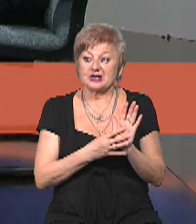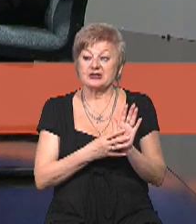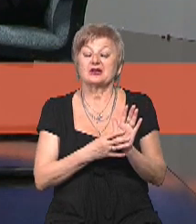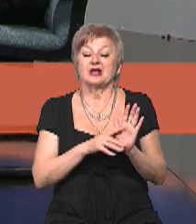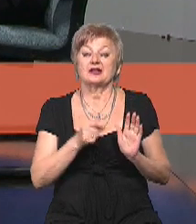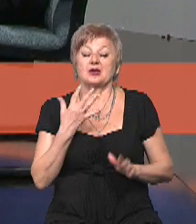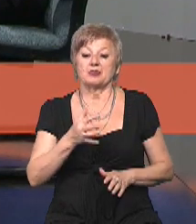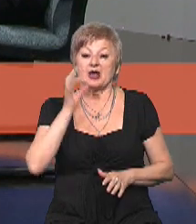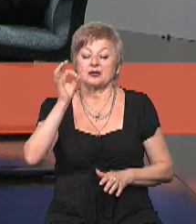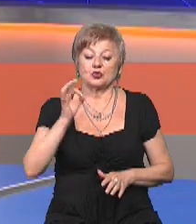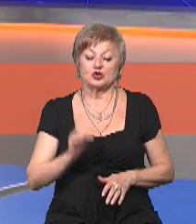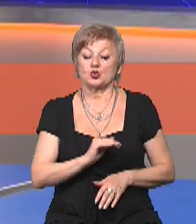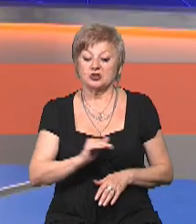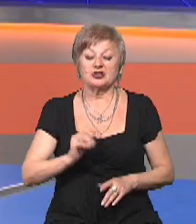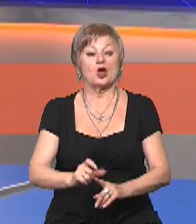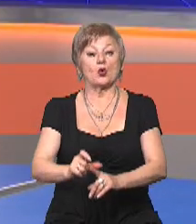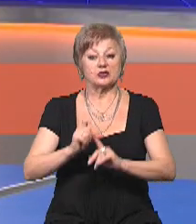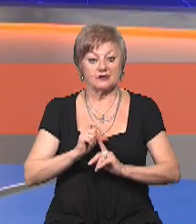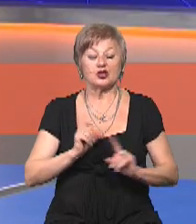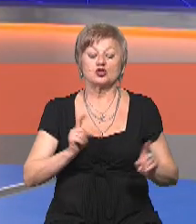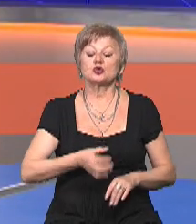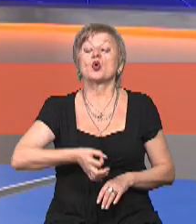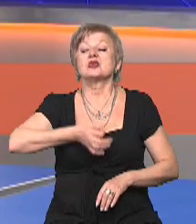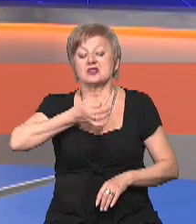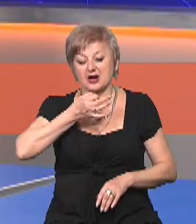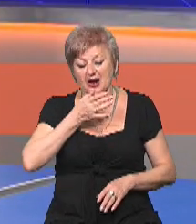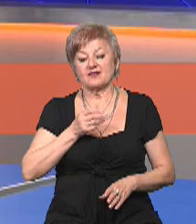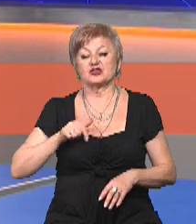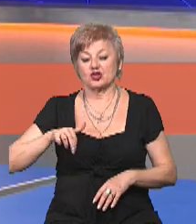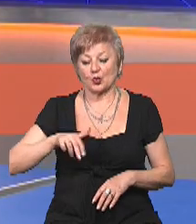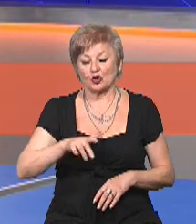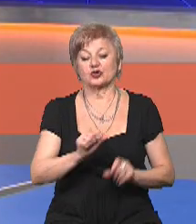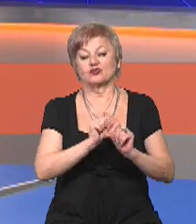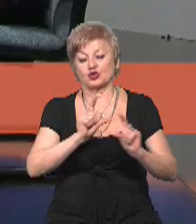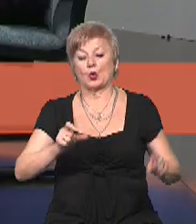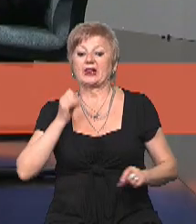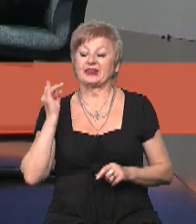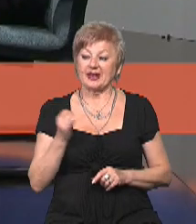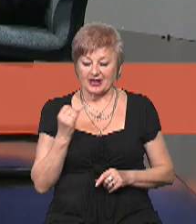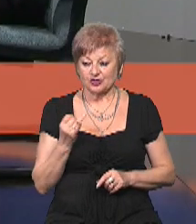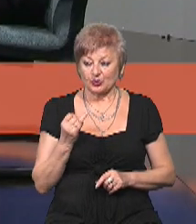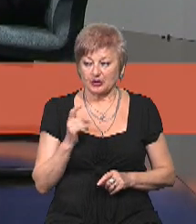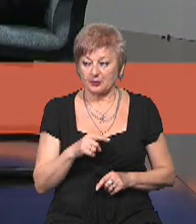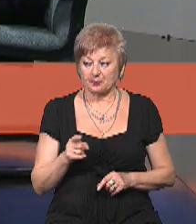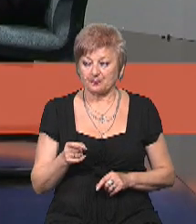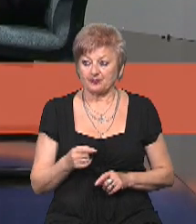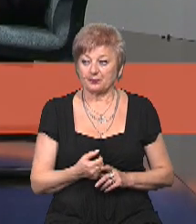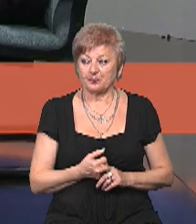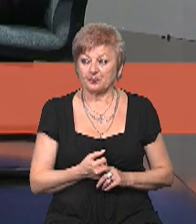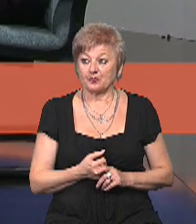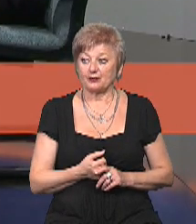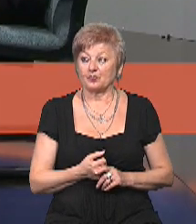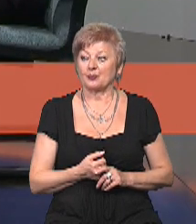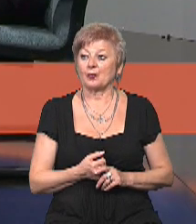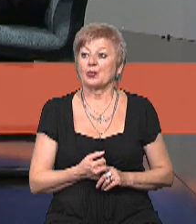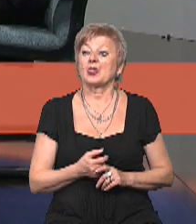99,5% дітей відповіли, що їм подобається ходити до школи, що їм цікаво. Оносно, а це... Хто проводив